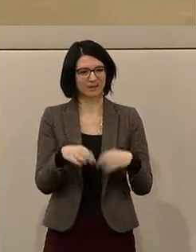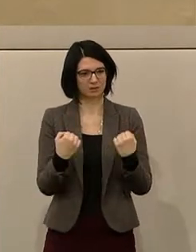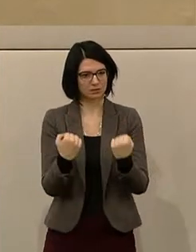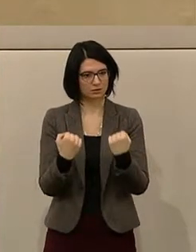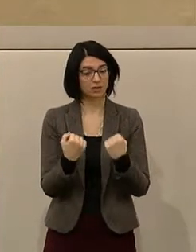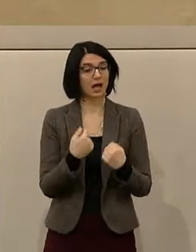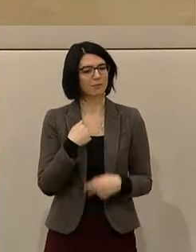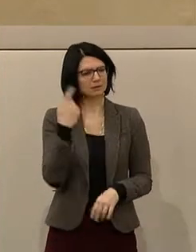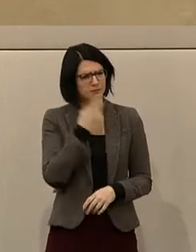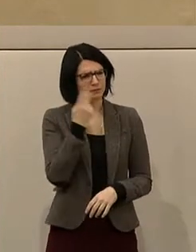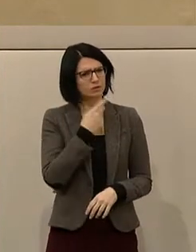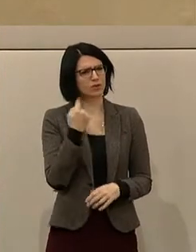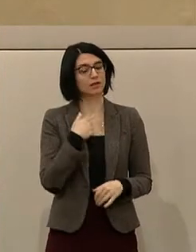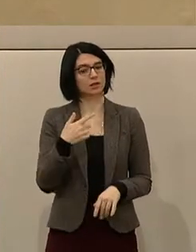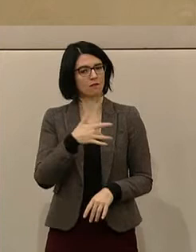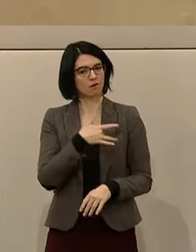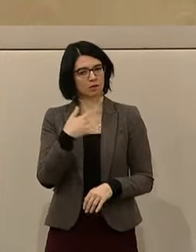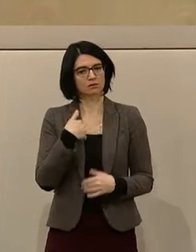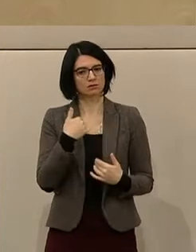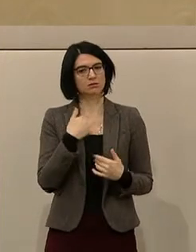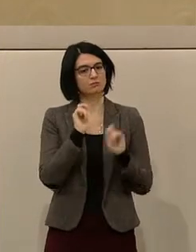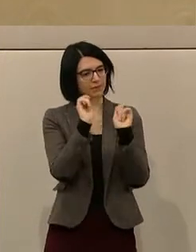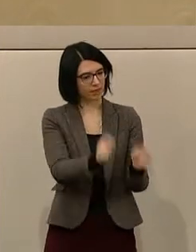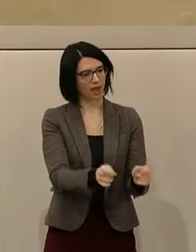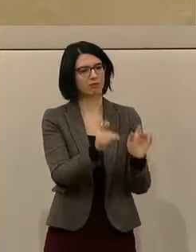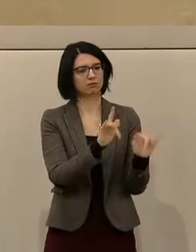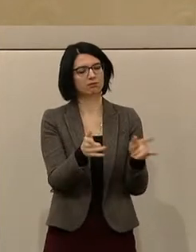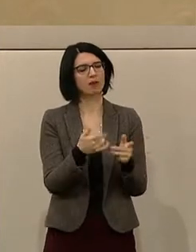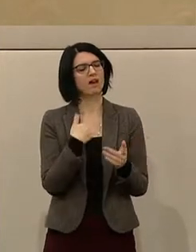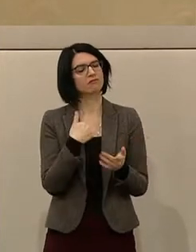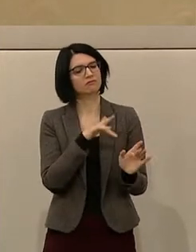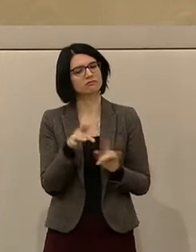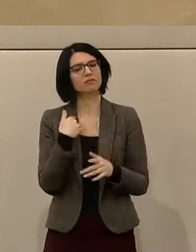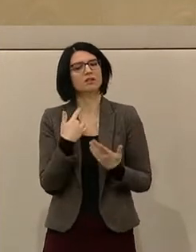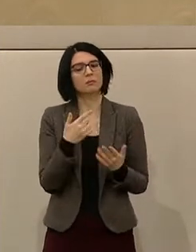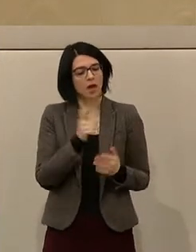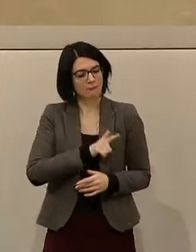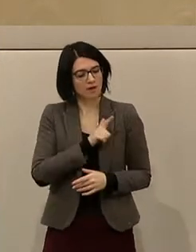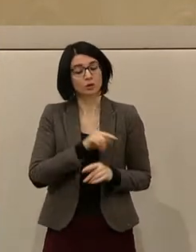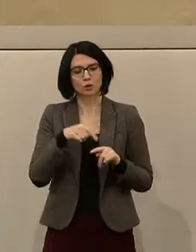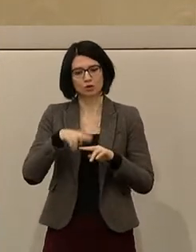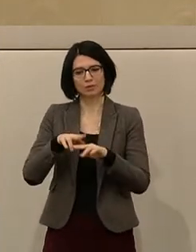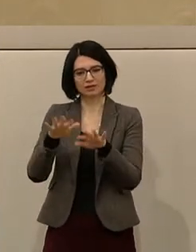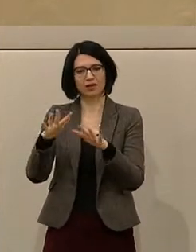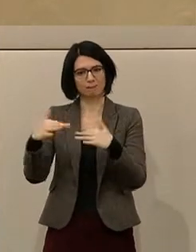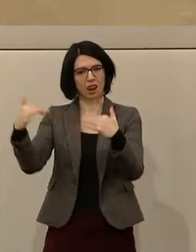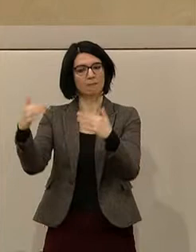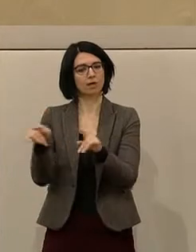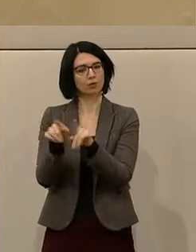aber selbstverständlich warten wir das Volksbegehren ab und werden es dann im Parlament, aber auch in der Regierung behandeln.